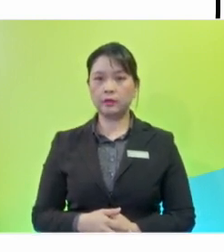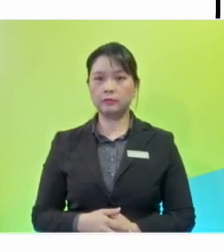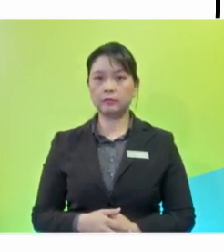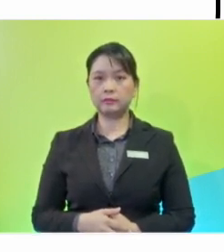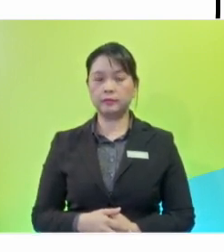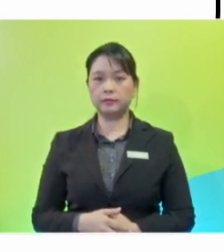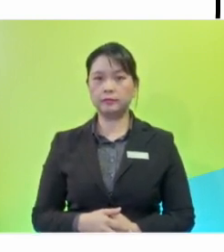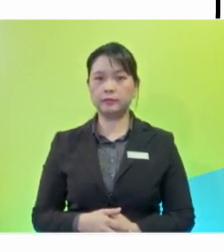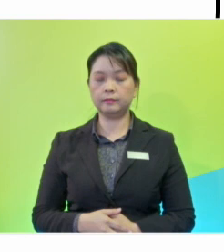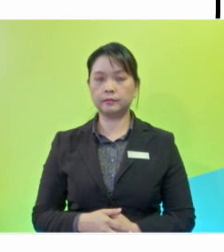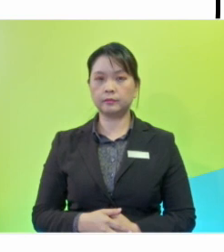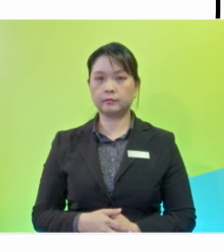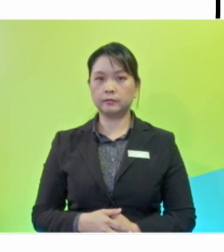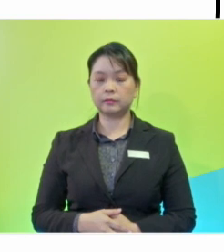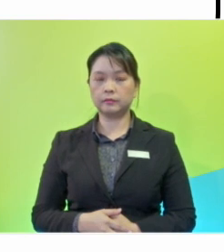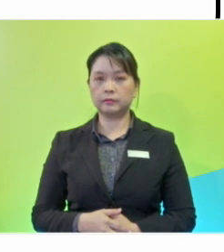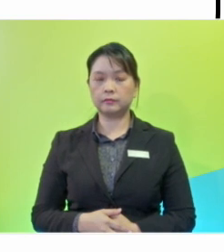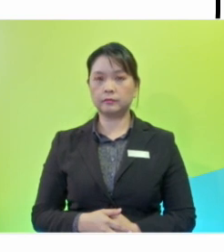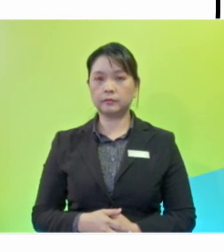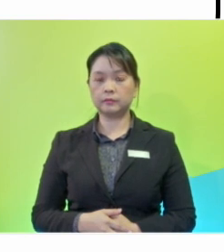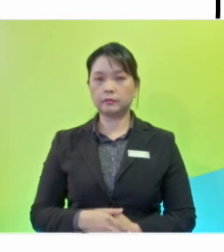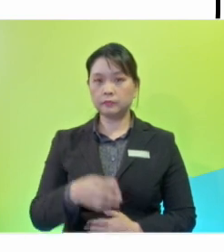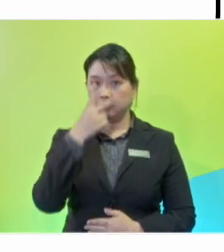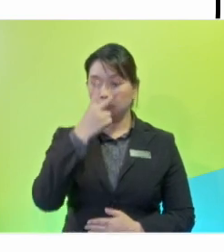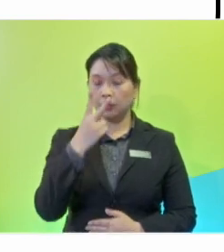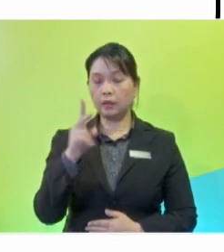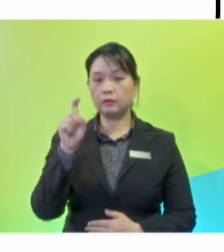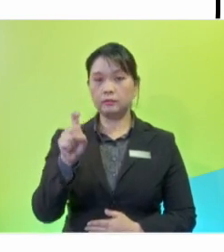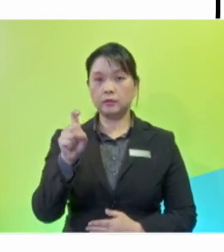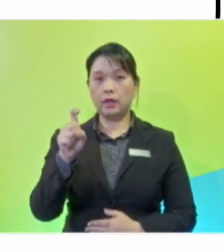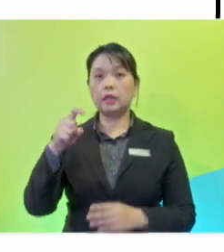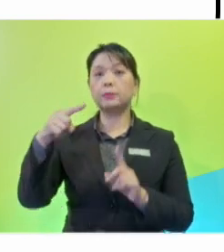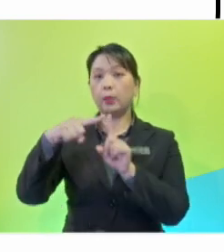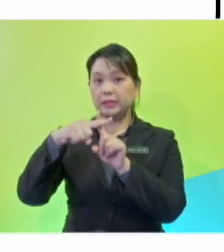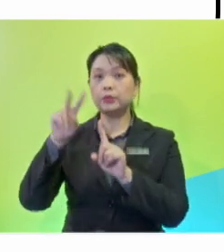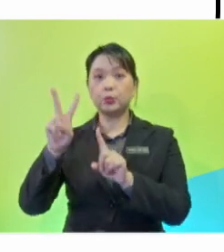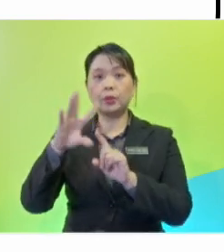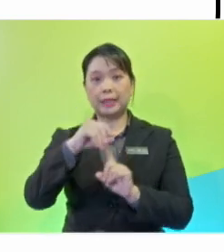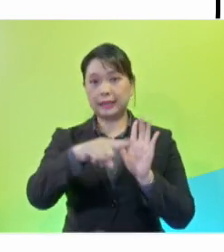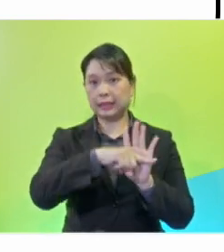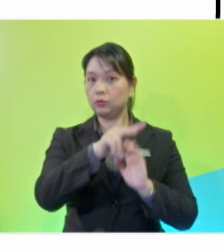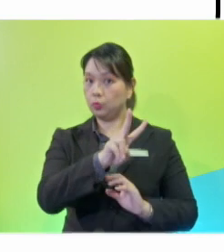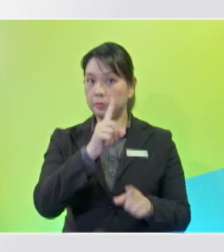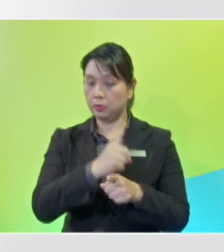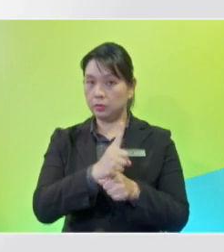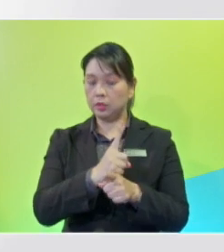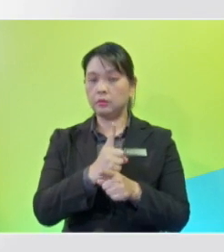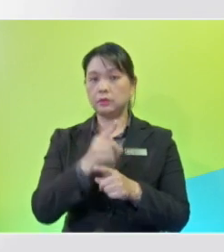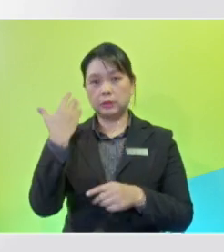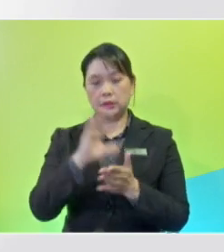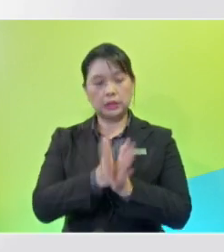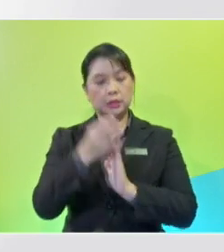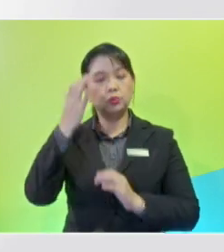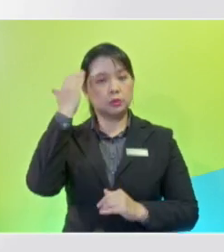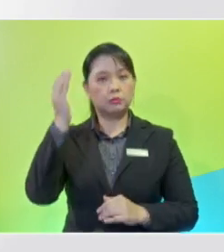kita blue nurikan kawasan mana yang mewakili lebih kecil lebih kosong Oke kalau kita lebih kecil dari kosong jawaban dia akan jadi